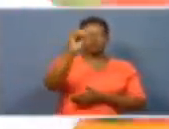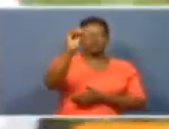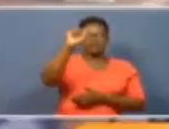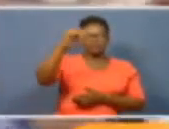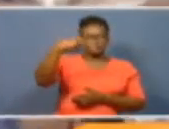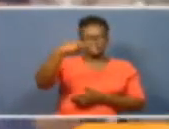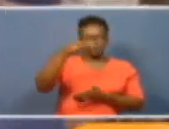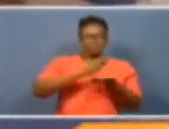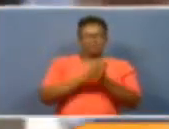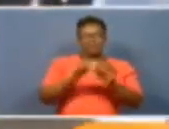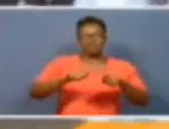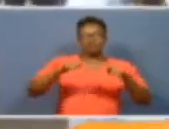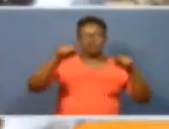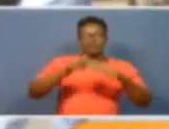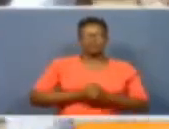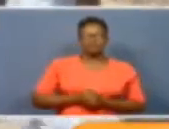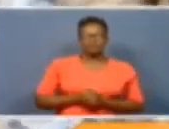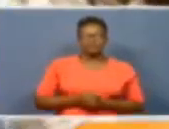mwenyekiti.